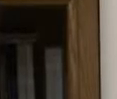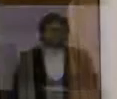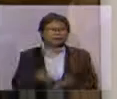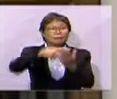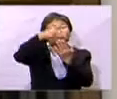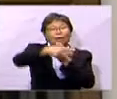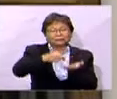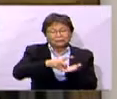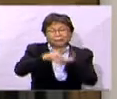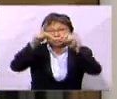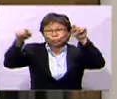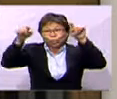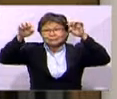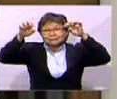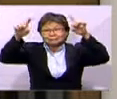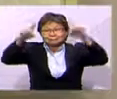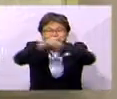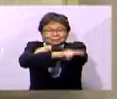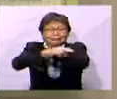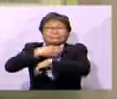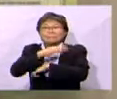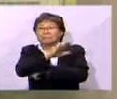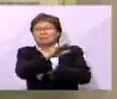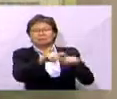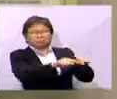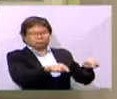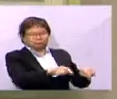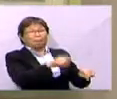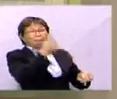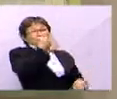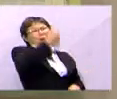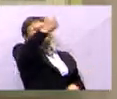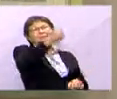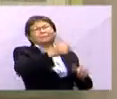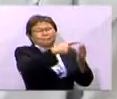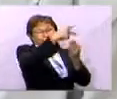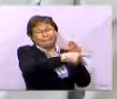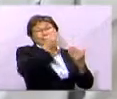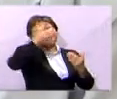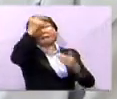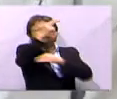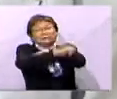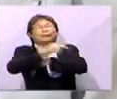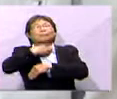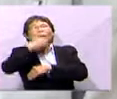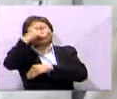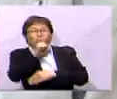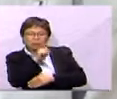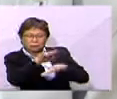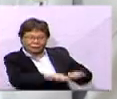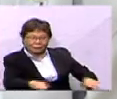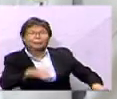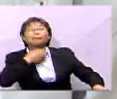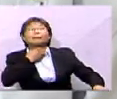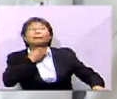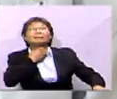Program Derma Siswa Pendidikan Negeri Perak ini merupakan platform terbaik kerajaan negeri memastikan masa depan anak-anak Perak dalam